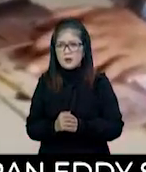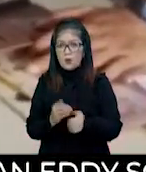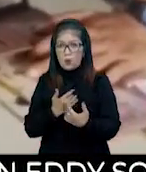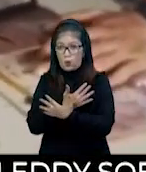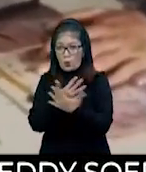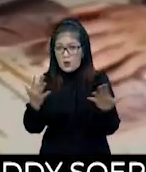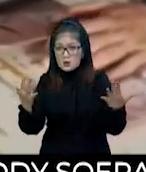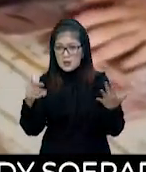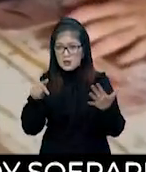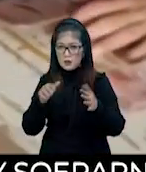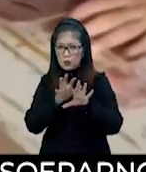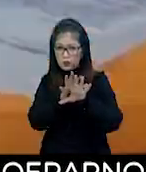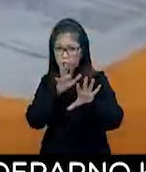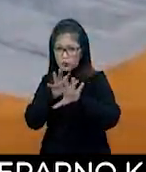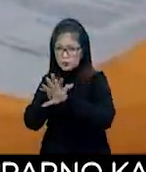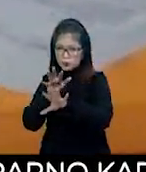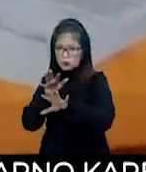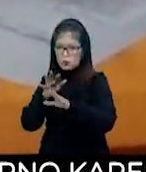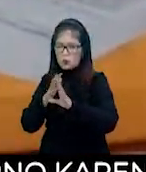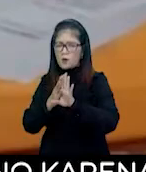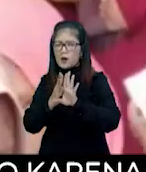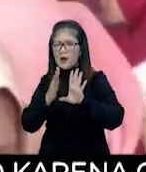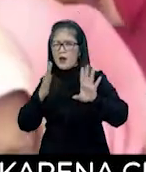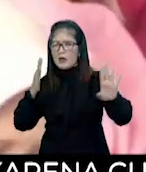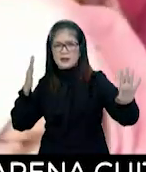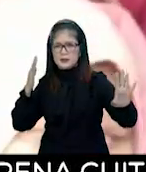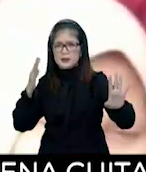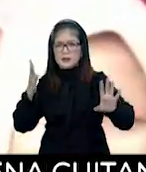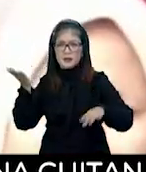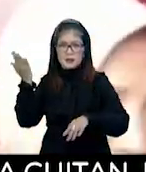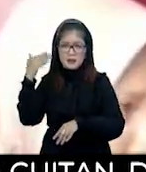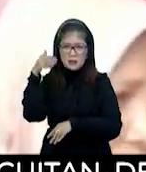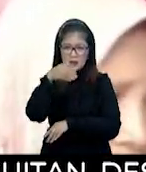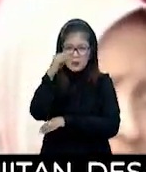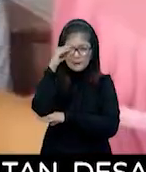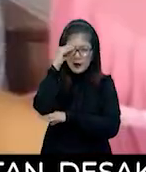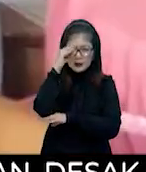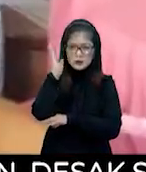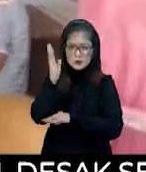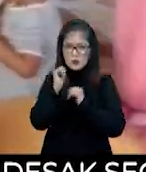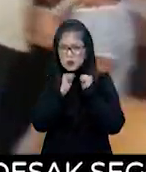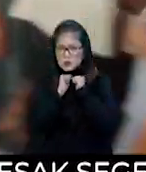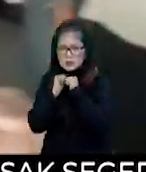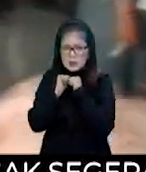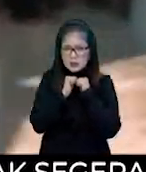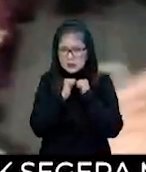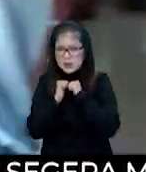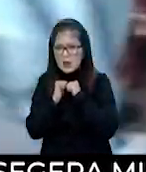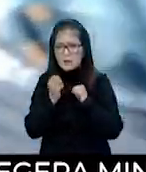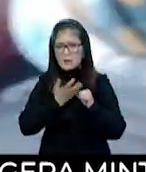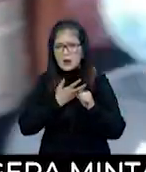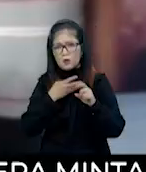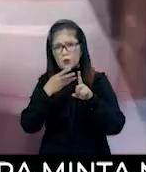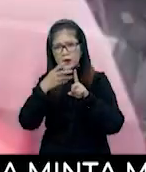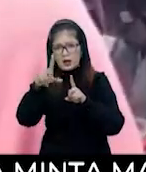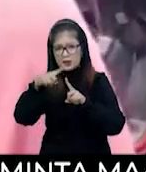membuat antrean membludak. Warga bahkan rela datang sejak pagi dan berdesakan demi mendapatkan BLT yang diberikan selama 3